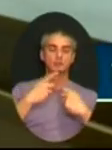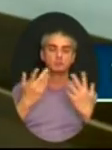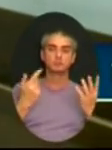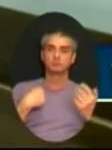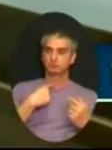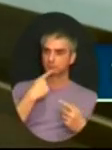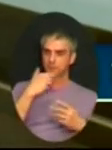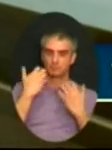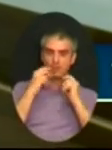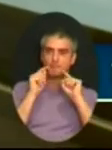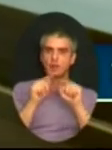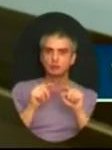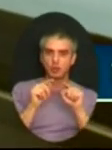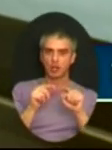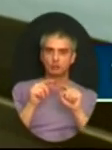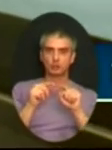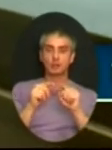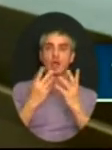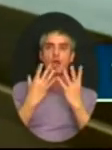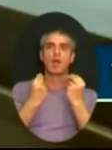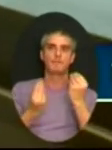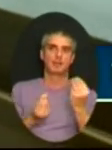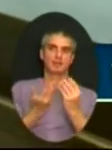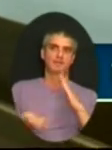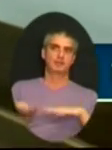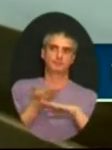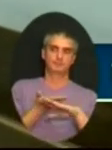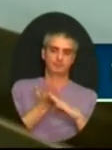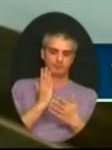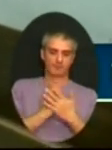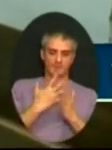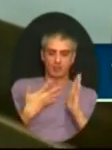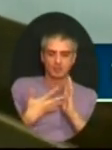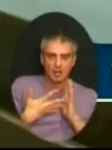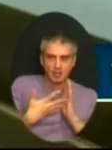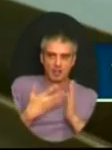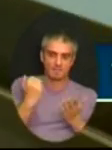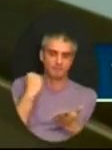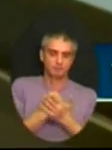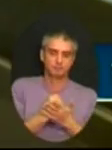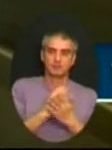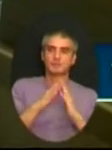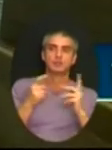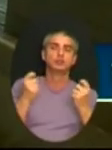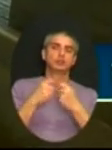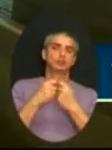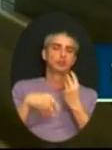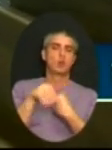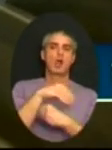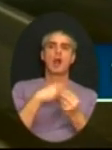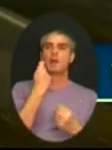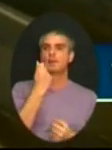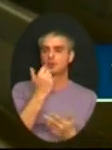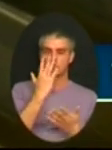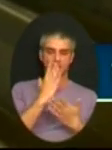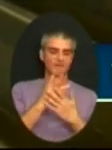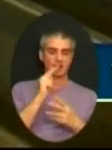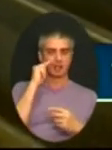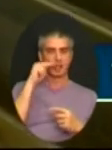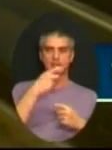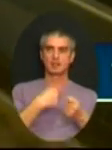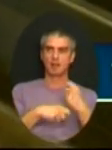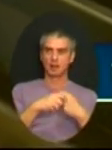נאמר שבפרשה הזו צצים הרבה מאוד דברים, הרי היא כבר נחקרה ונחתמה בכל מה שקשור להלבנת ההון, העניין הכלכלי,